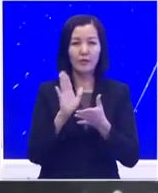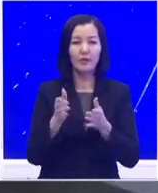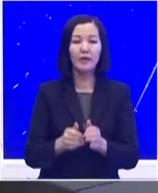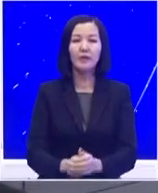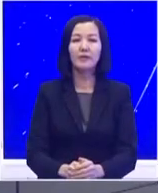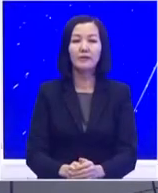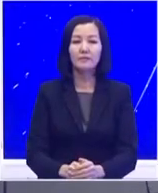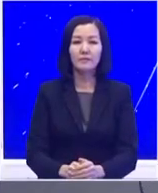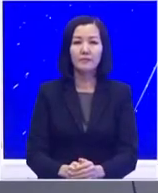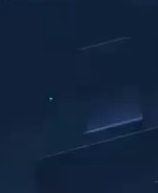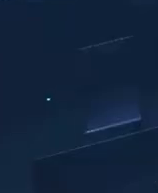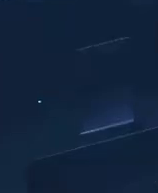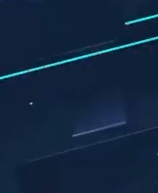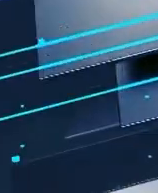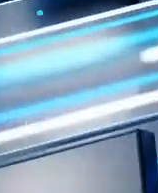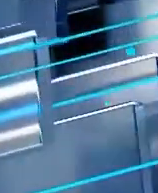көретіндеріңіз.